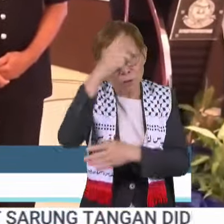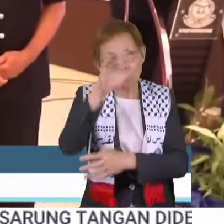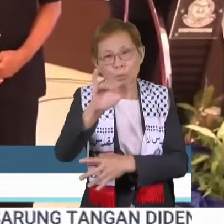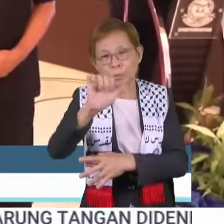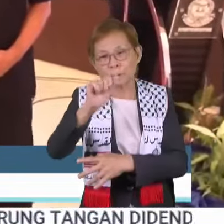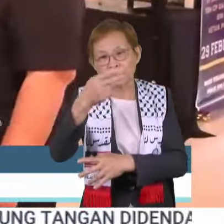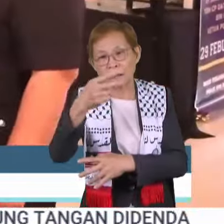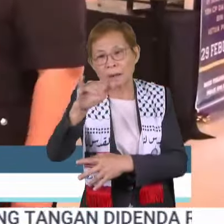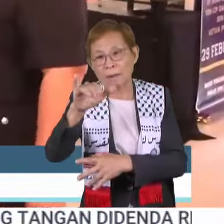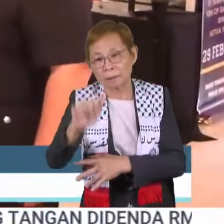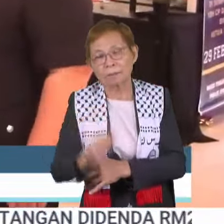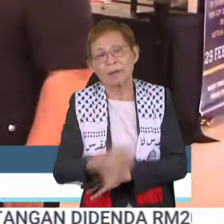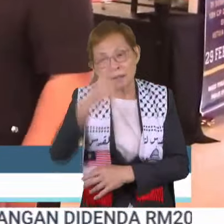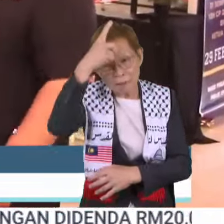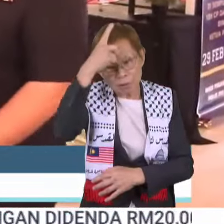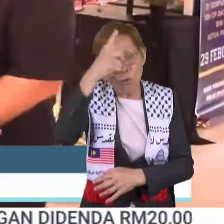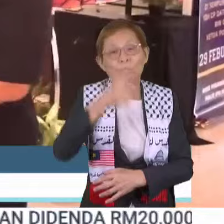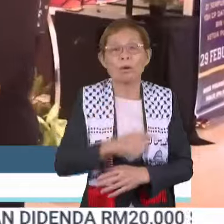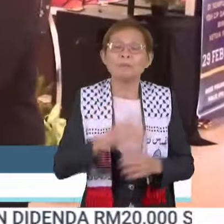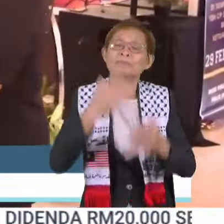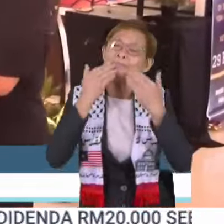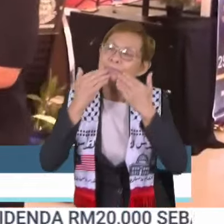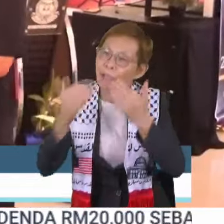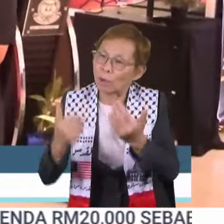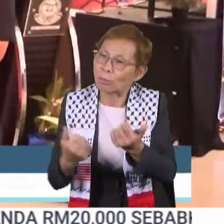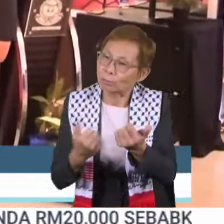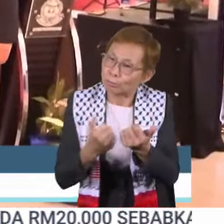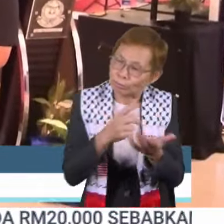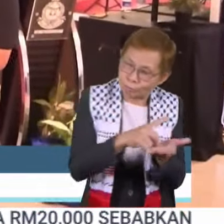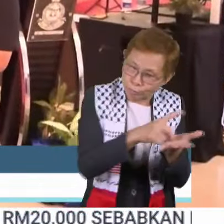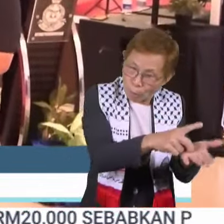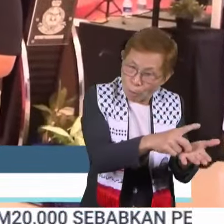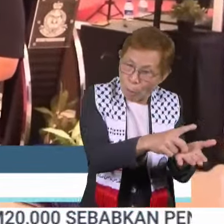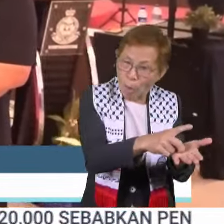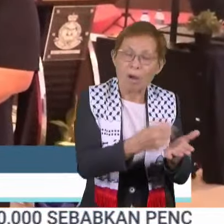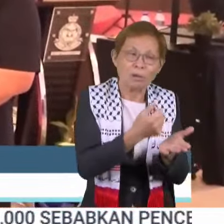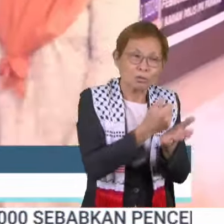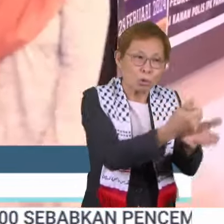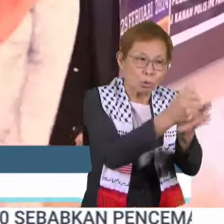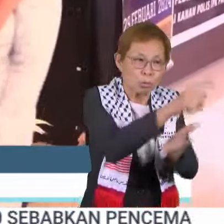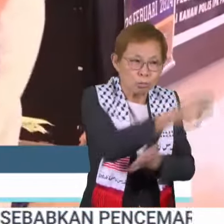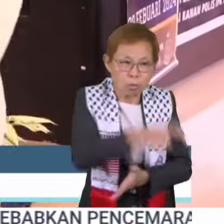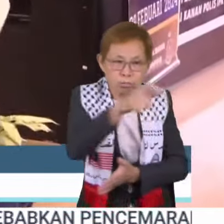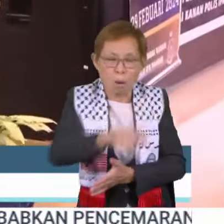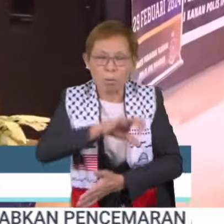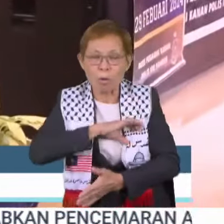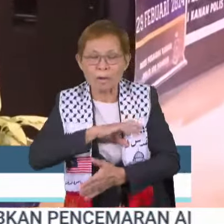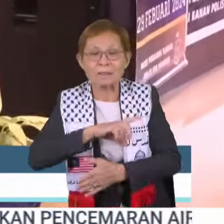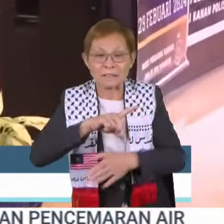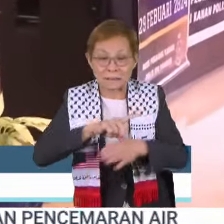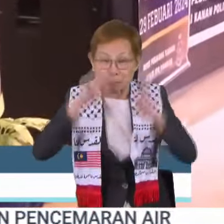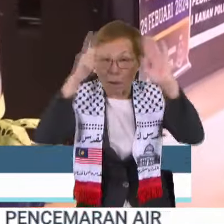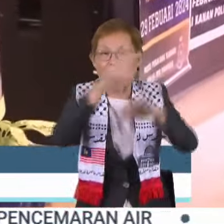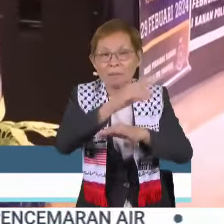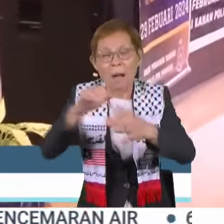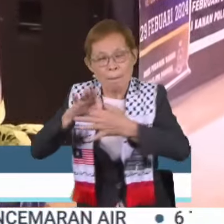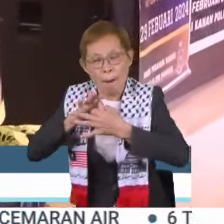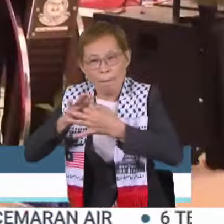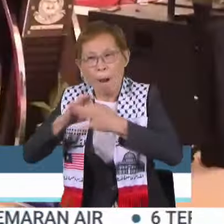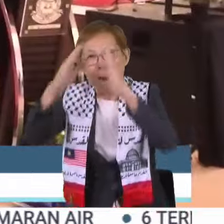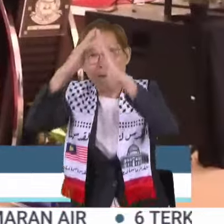othman sementara itu Datuk Seri Yahya menghargai sumbangan Ma Zahra dalam menyantuni warga polis di negeri ini malah turut bekerjasama dengan